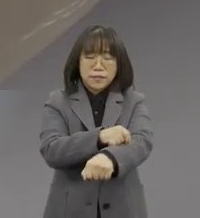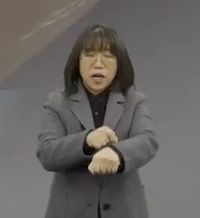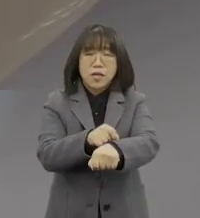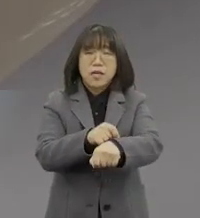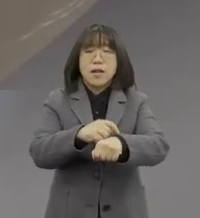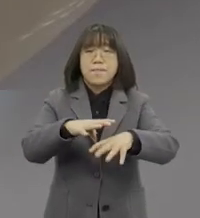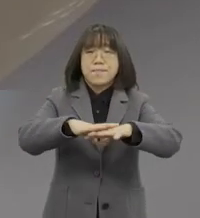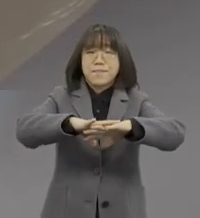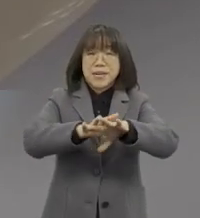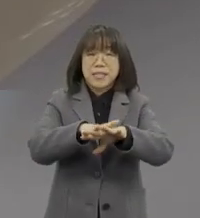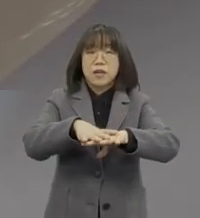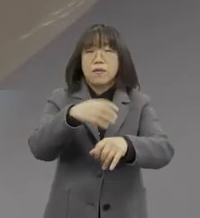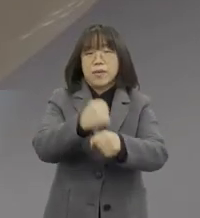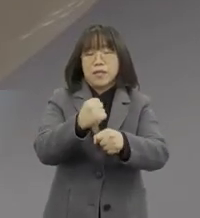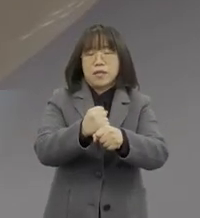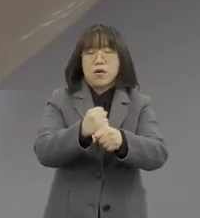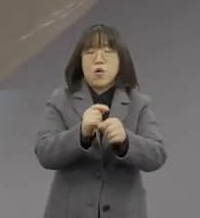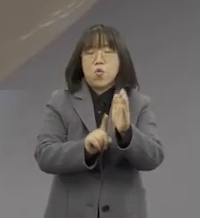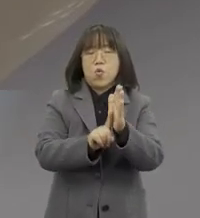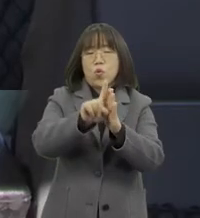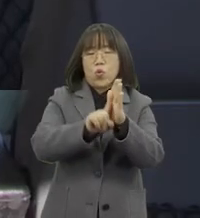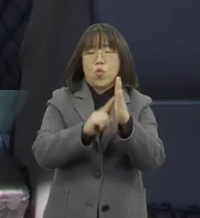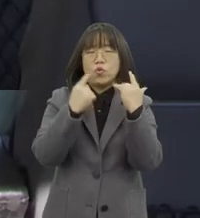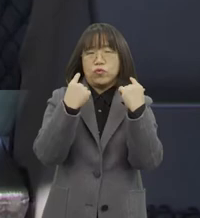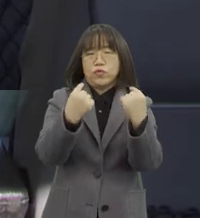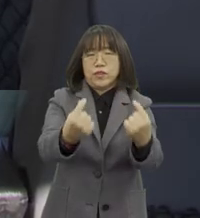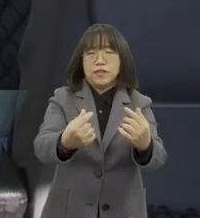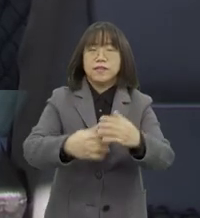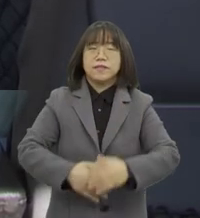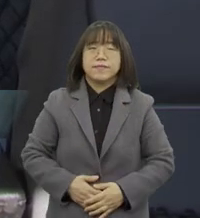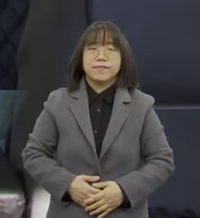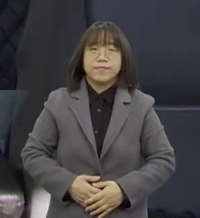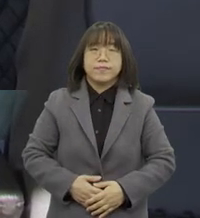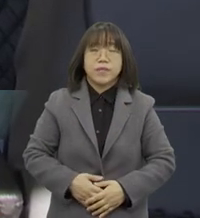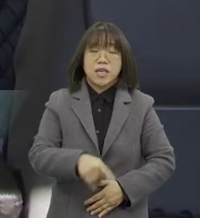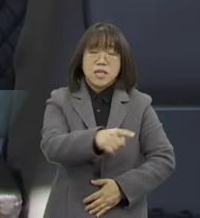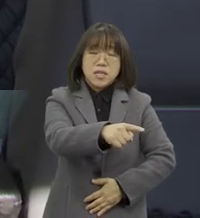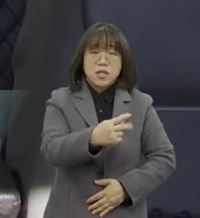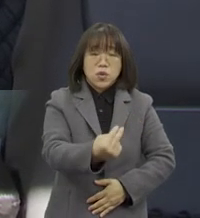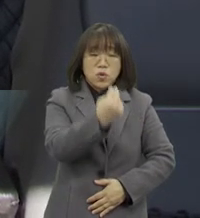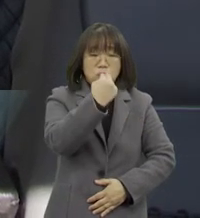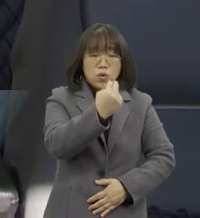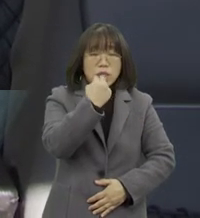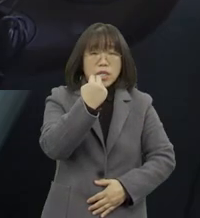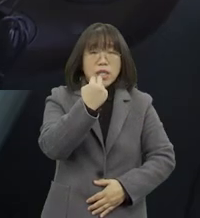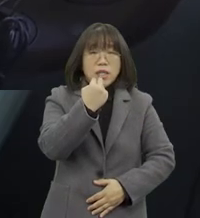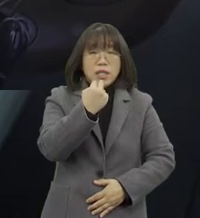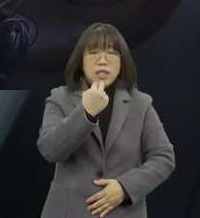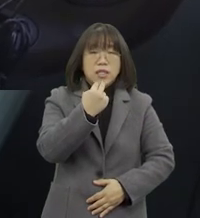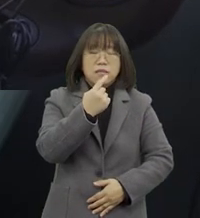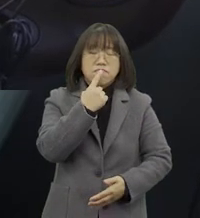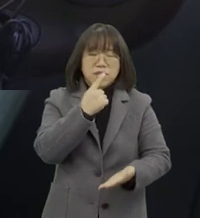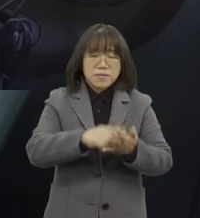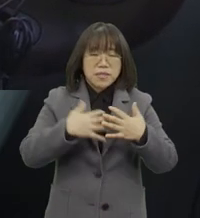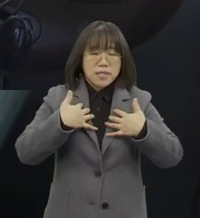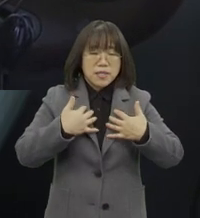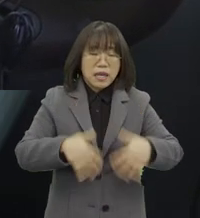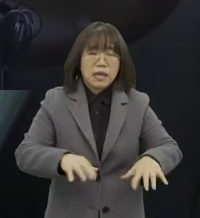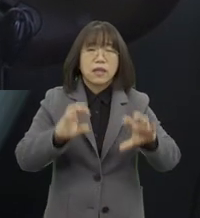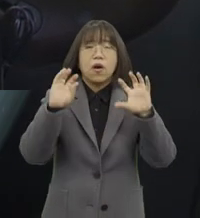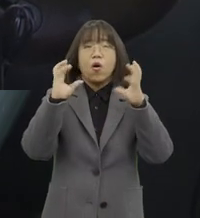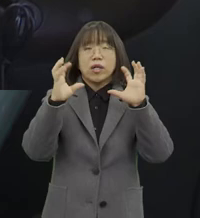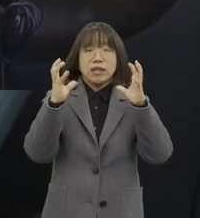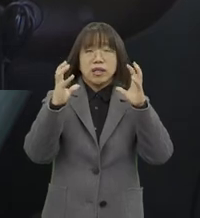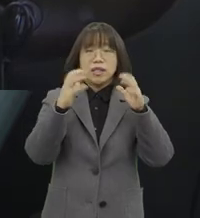버스 실내 온도를 유지합니다 군은 유의 환경에 취약한 영유 와 고령층 장애인이